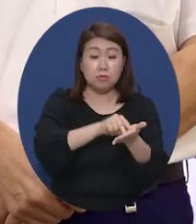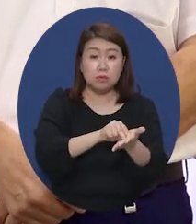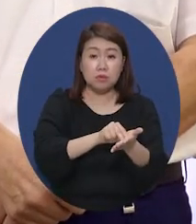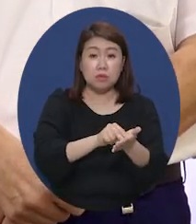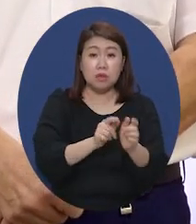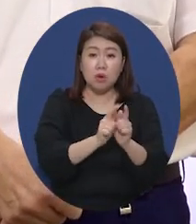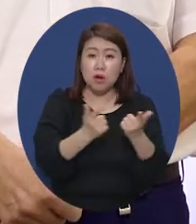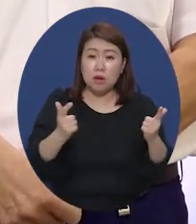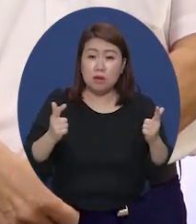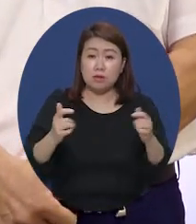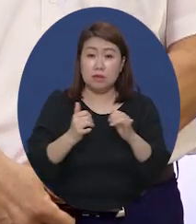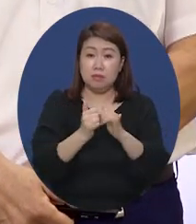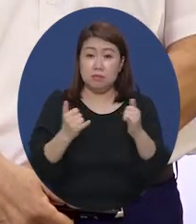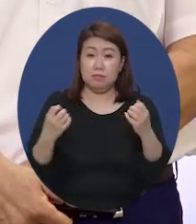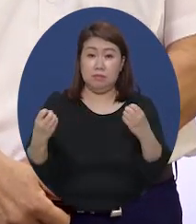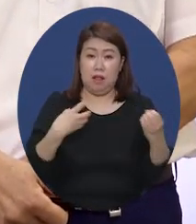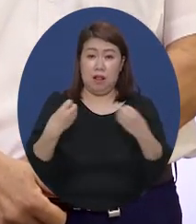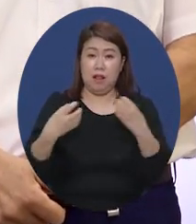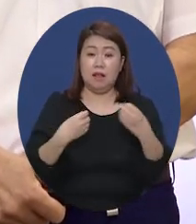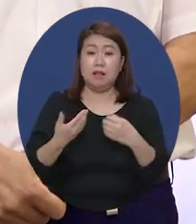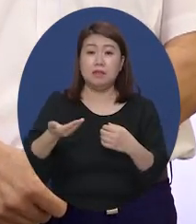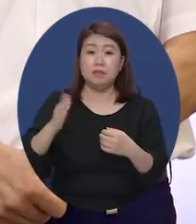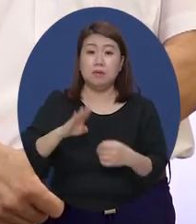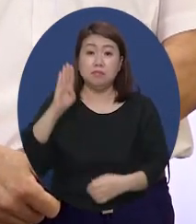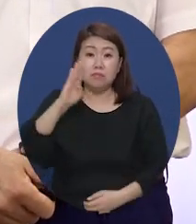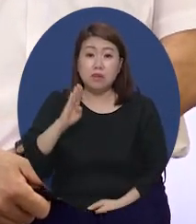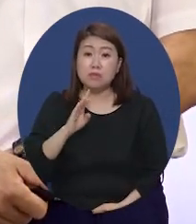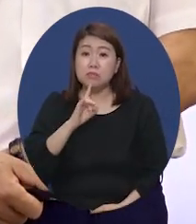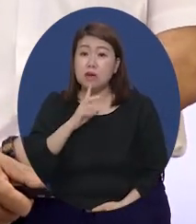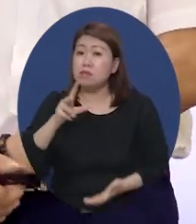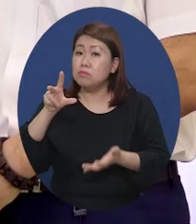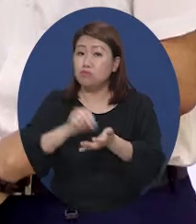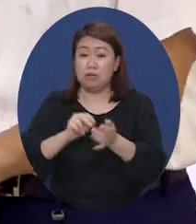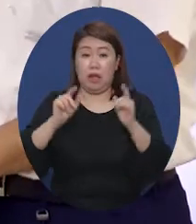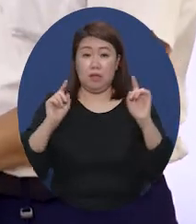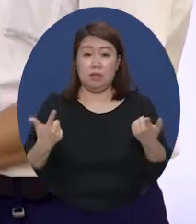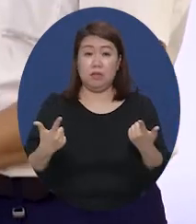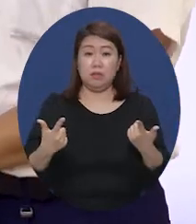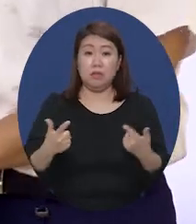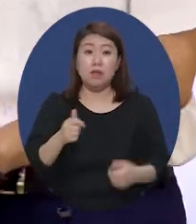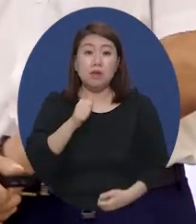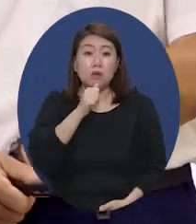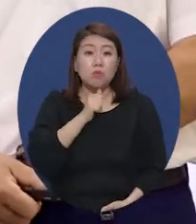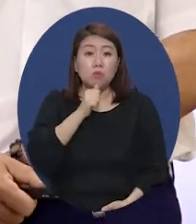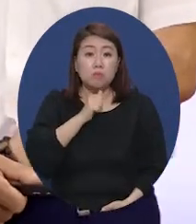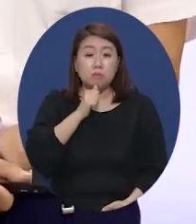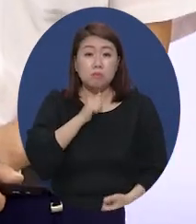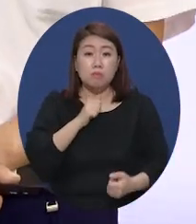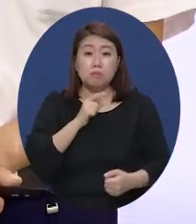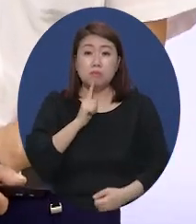사람들이 얘기합니다만은 비단 브라질만 문제가 아닙니다. 그죠? 왜 대두 얘기를 하느냐?